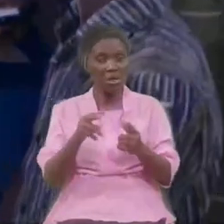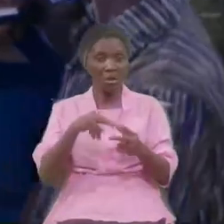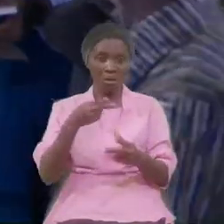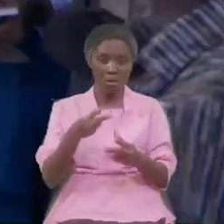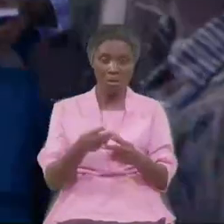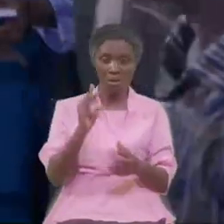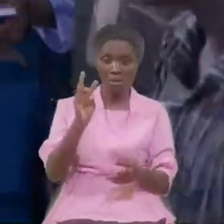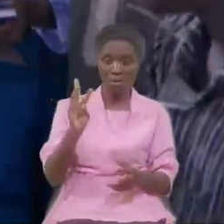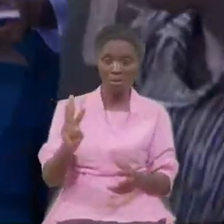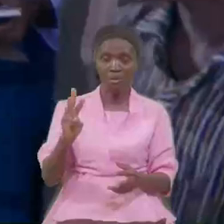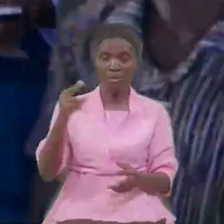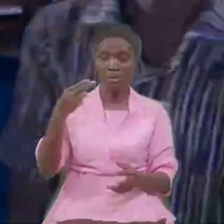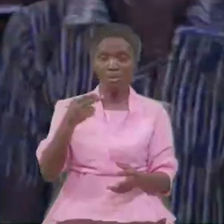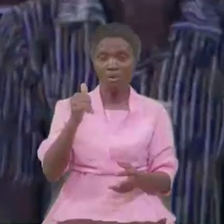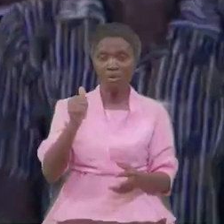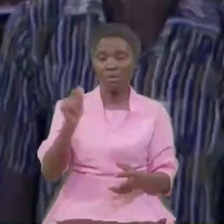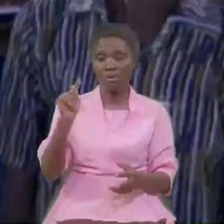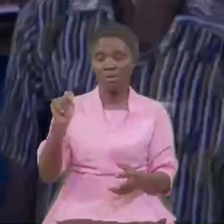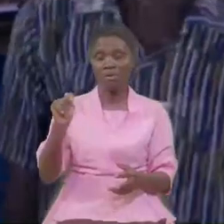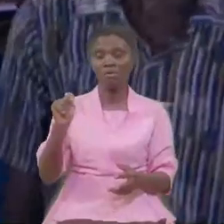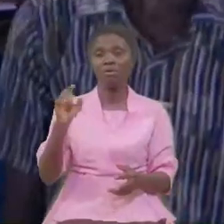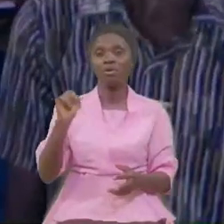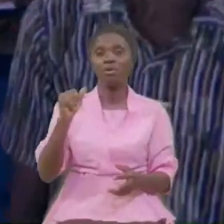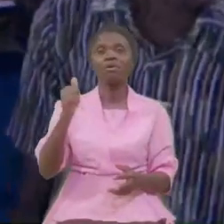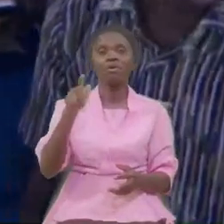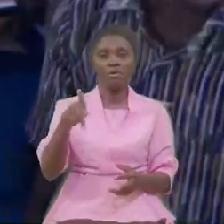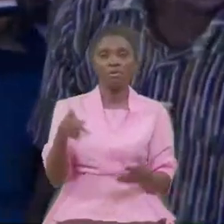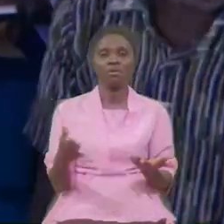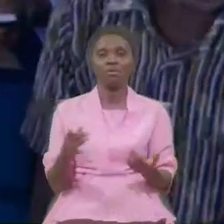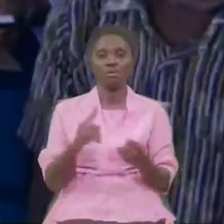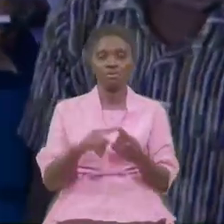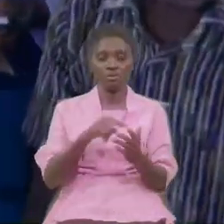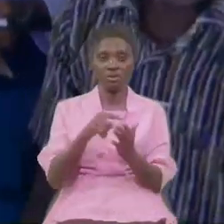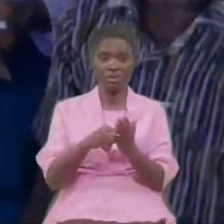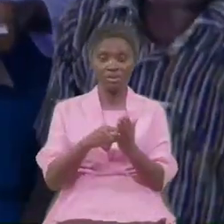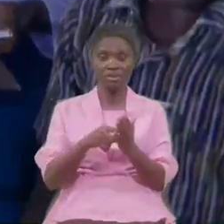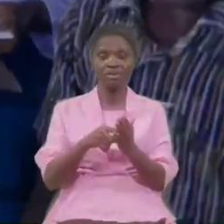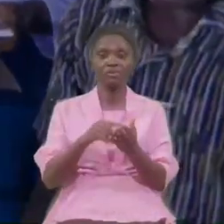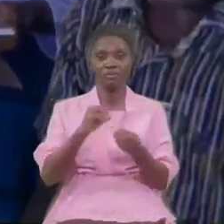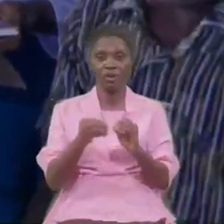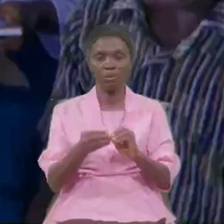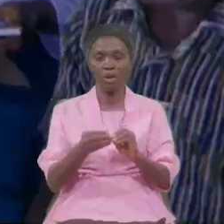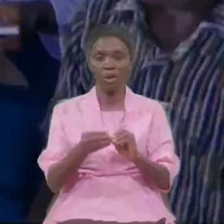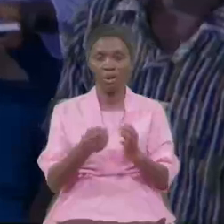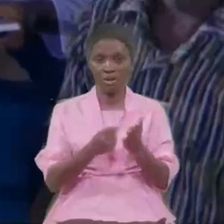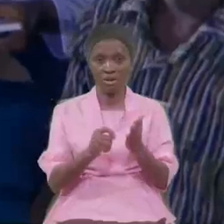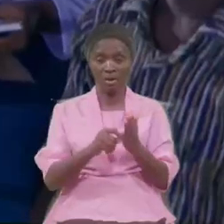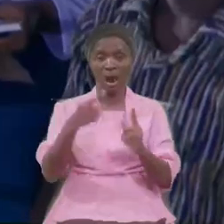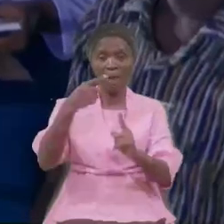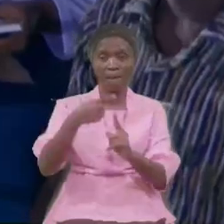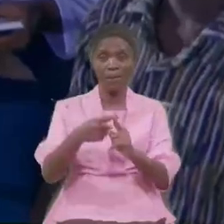un SMS ou par WhatsApp à ce numéro que je vais mentionner, plus 234